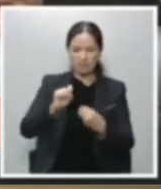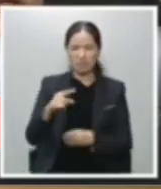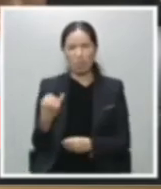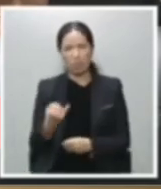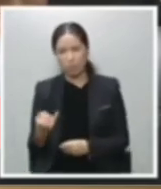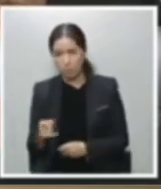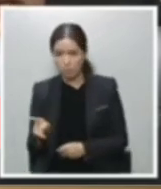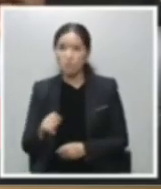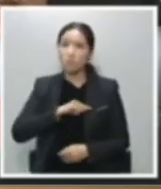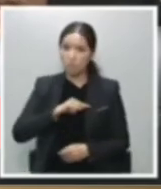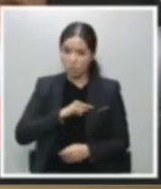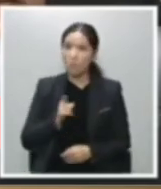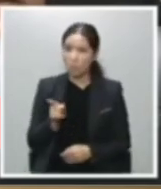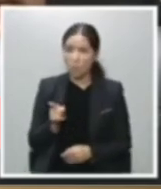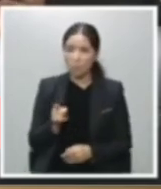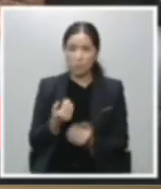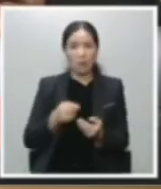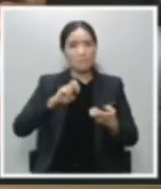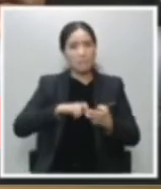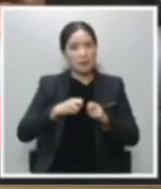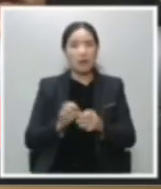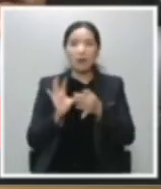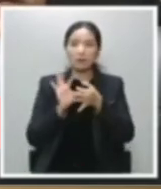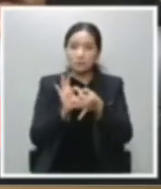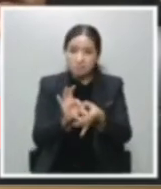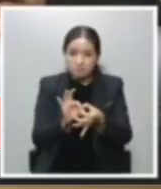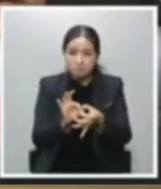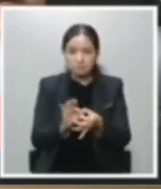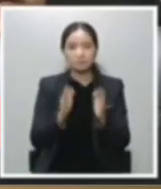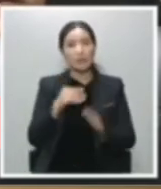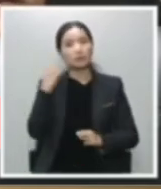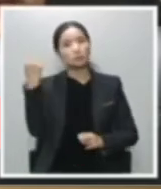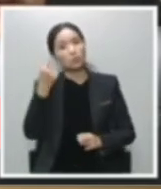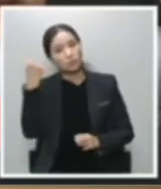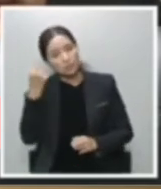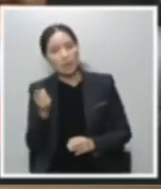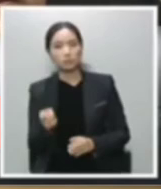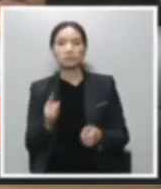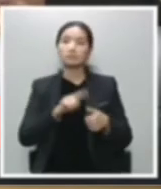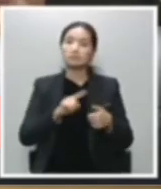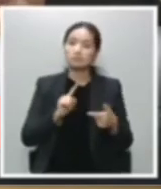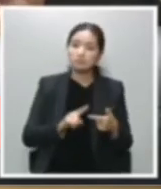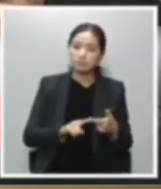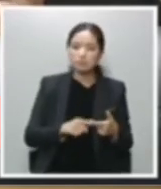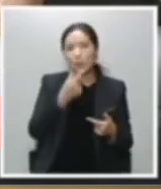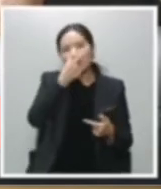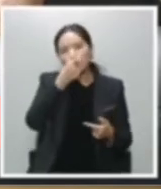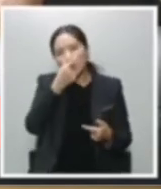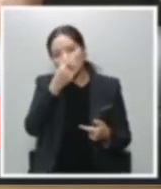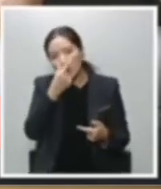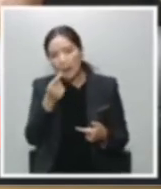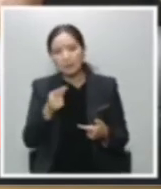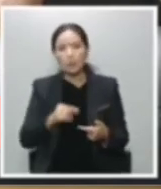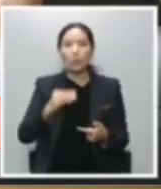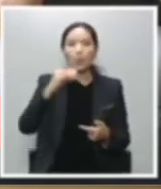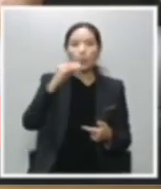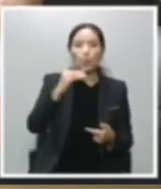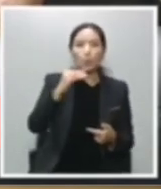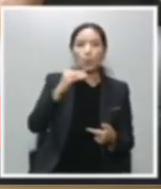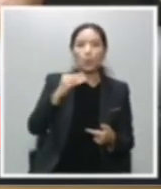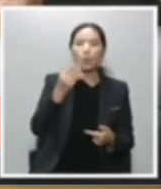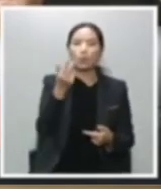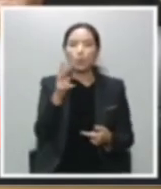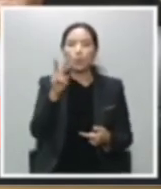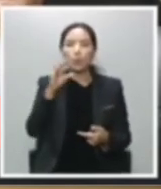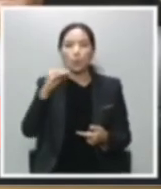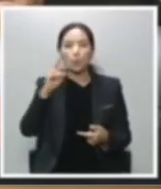ไหมครับเรามีปัญหาทั้งเกี่ยวกับเรื่องนักท่องเที่ยวเรื่องไข้หวัดปอดโคโรนาและถึงเวลา